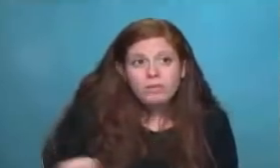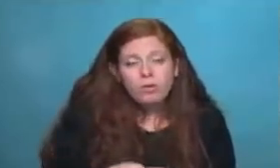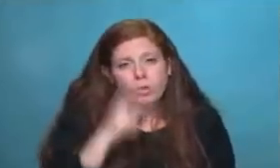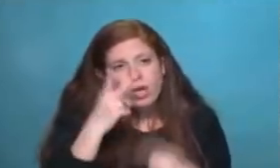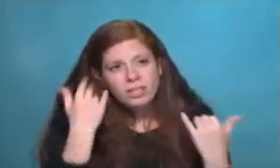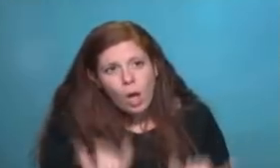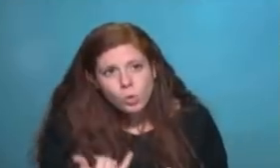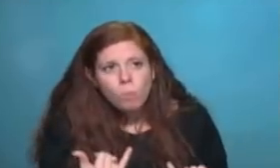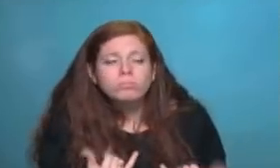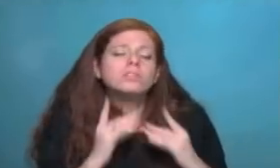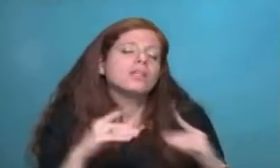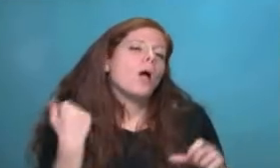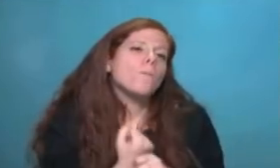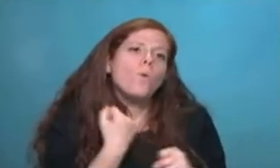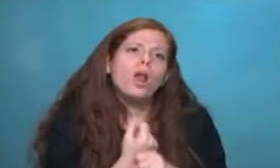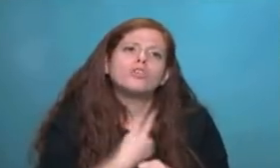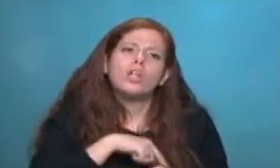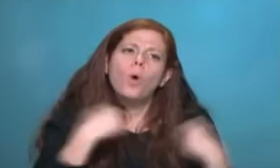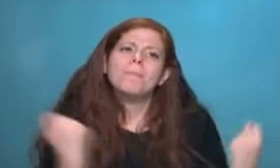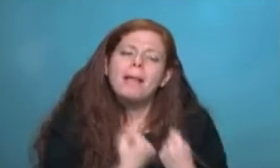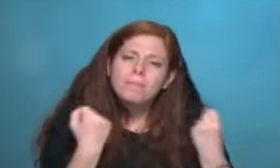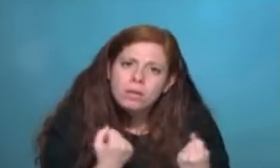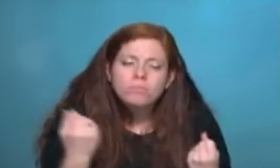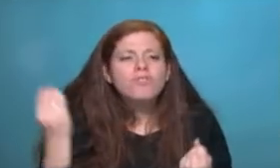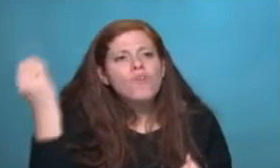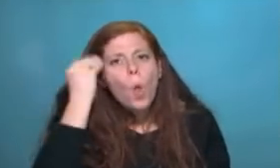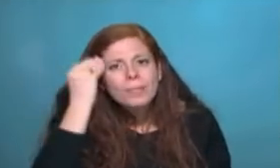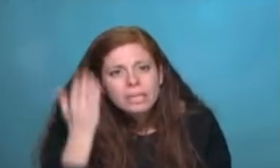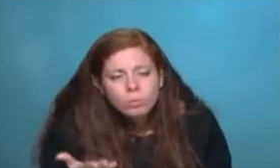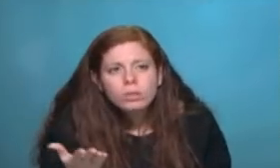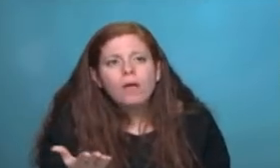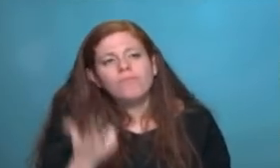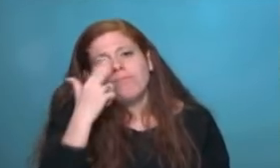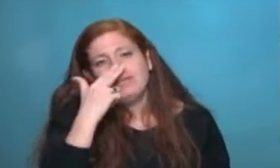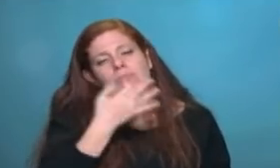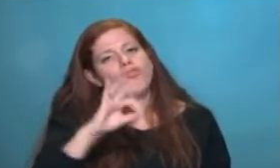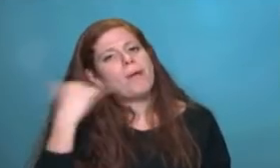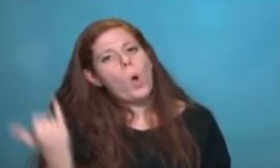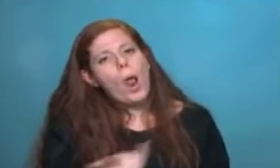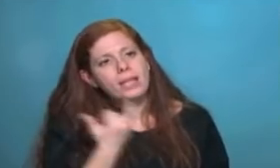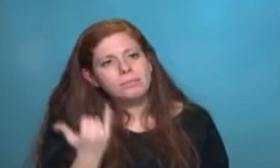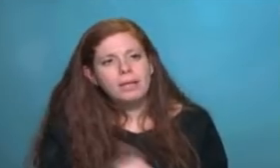זה דרך פעולה שאנחנו מתאמנים ולמדים אותה ומנסים להשתפר כל הזמן.